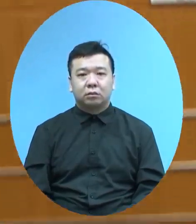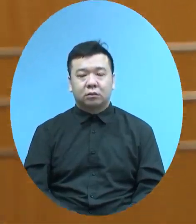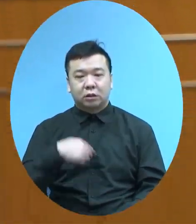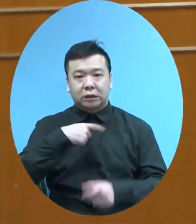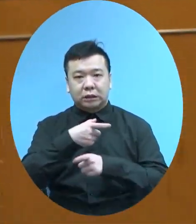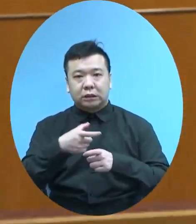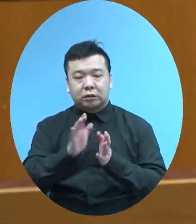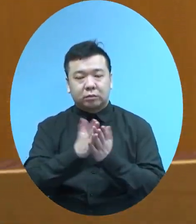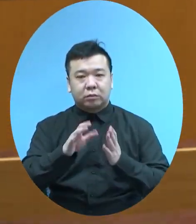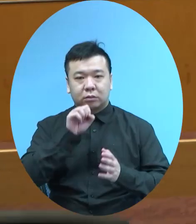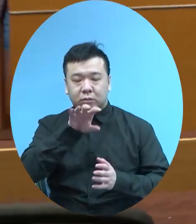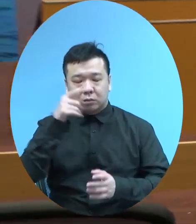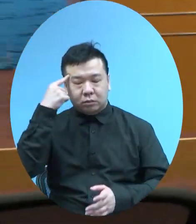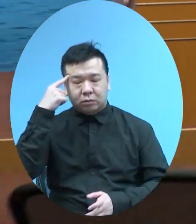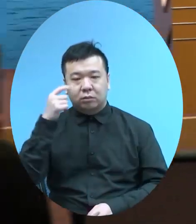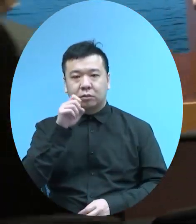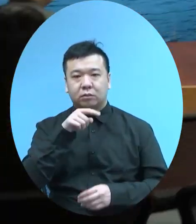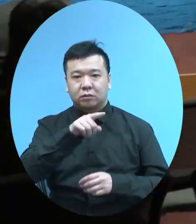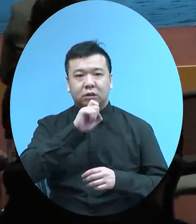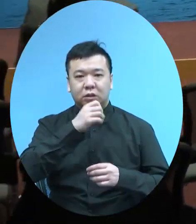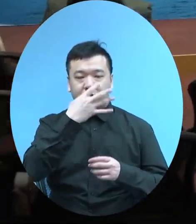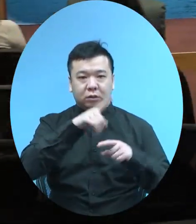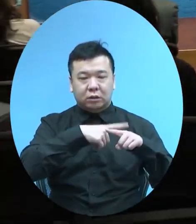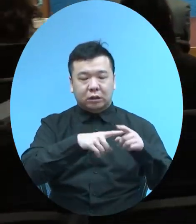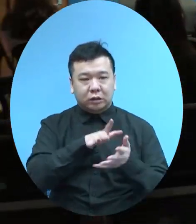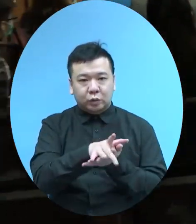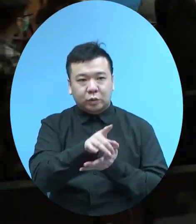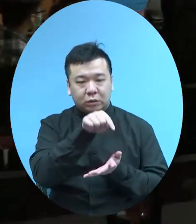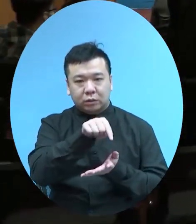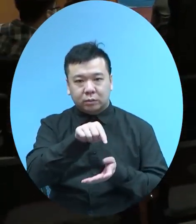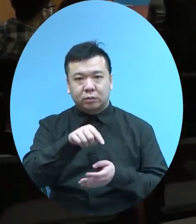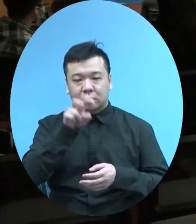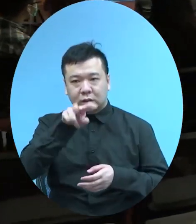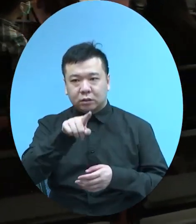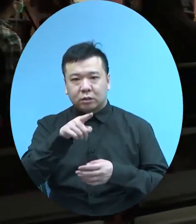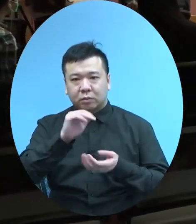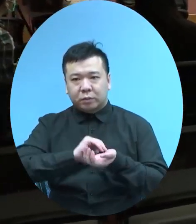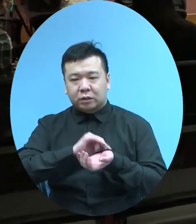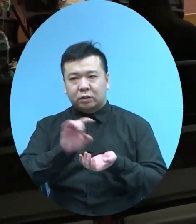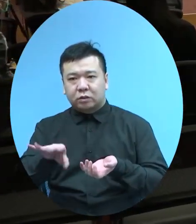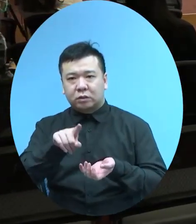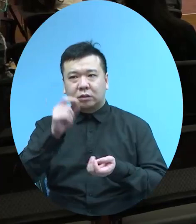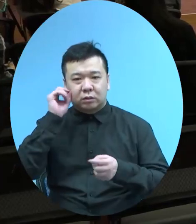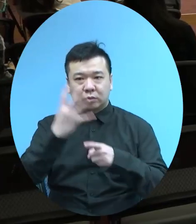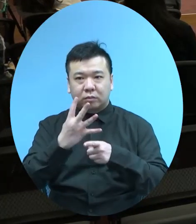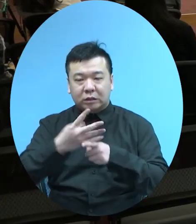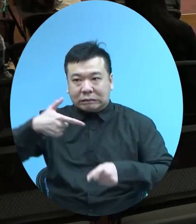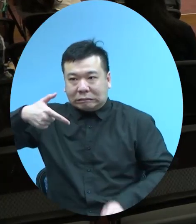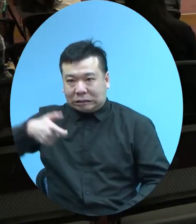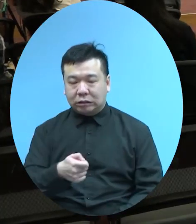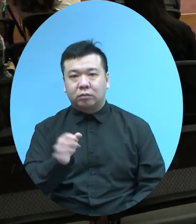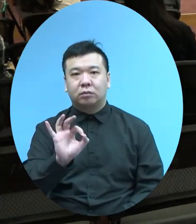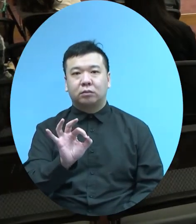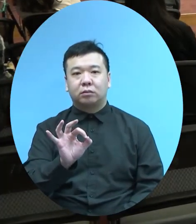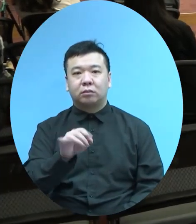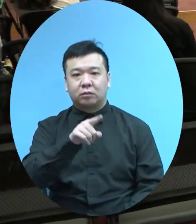部。想問翻，其實有港大專家都話咧，而家患者體內嘅病毒量咧喺14日之後都唔會降低到。咁